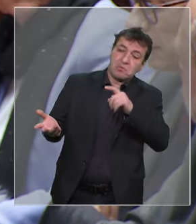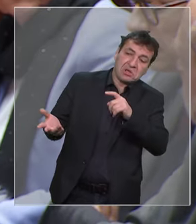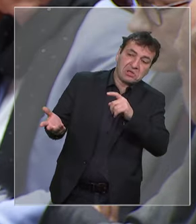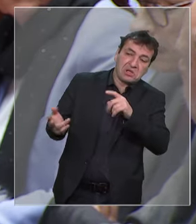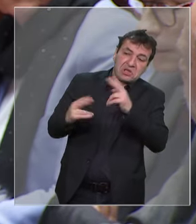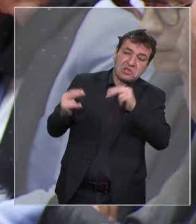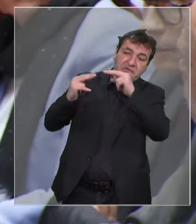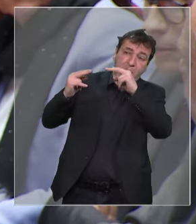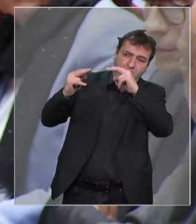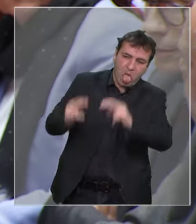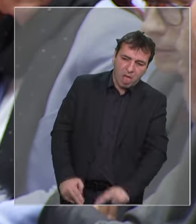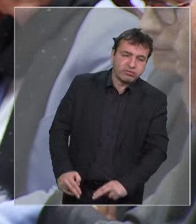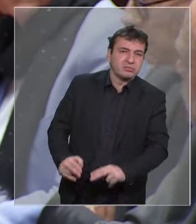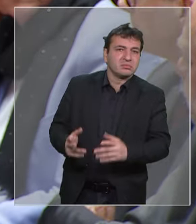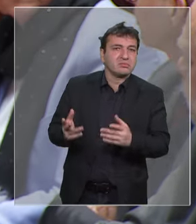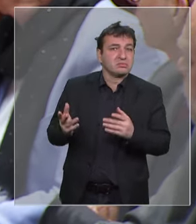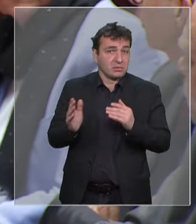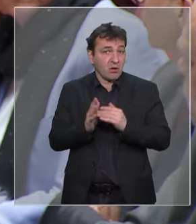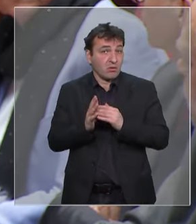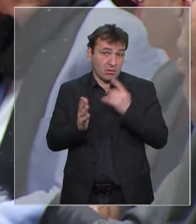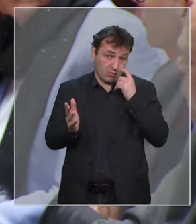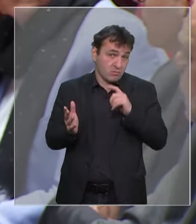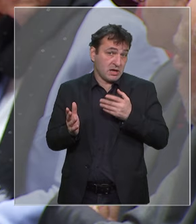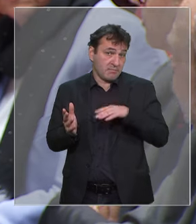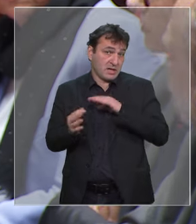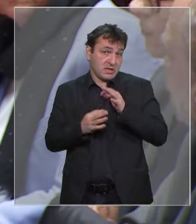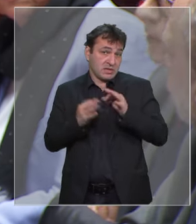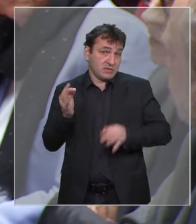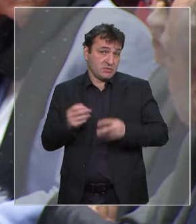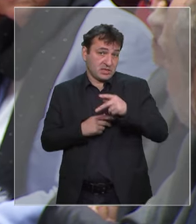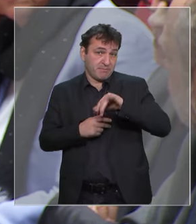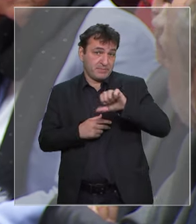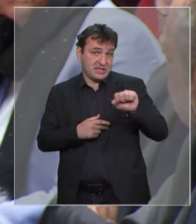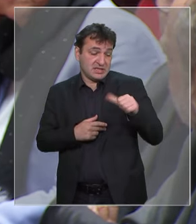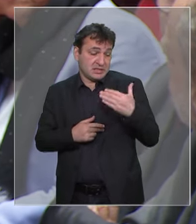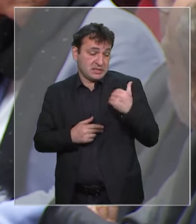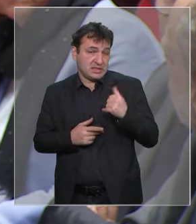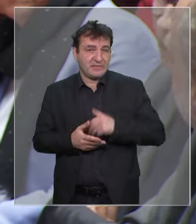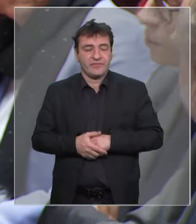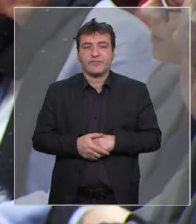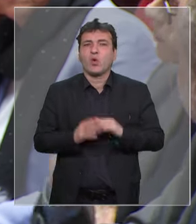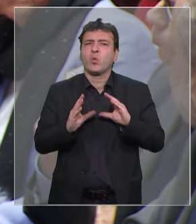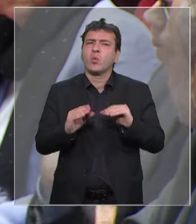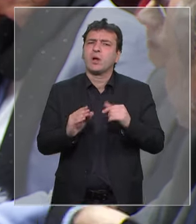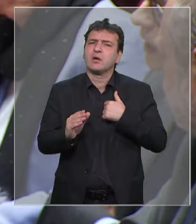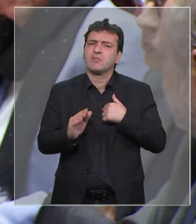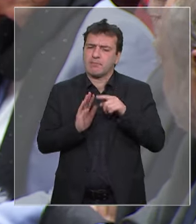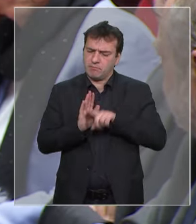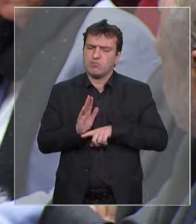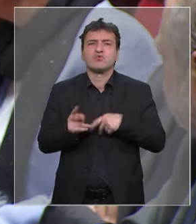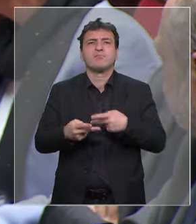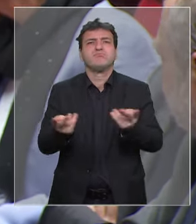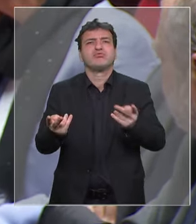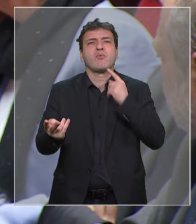du niveau en mathématiques encore constatée à l'occasion des résultats de PISA. Très concrètement, j'ai annoncé un certain nombre de mesures